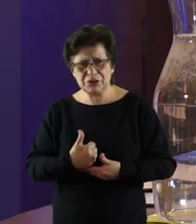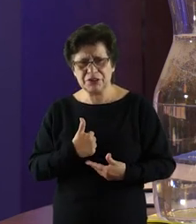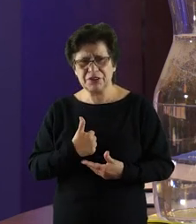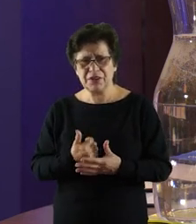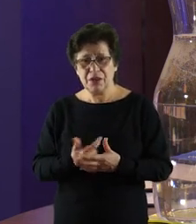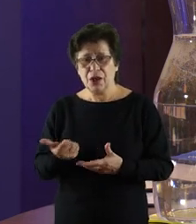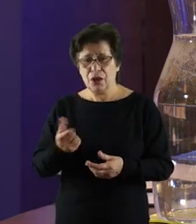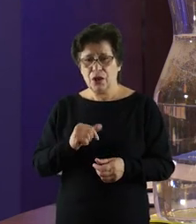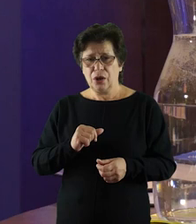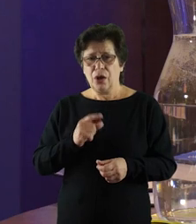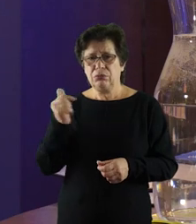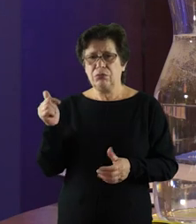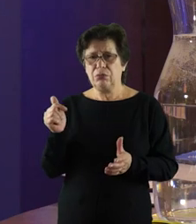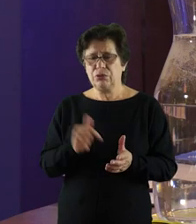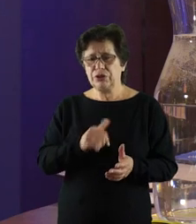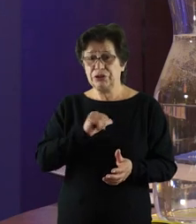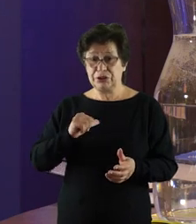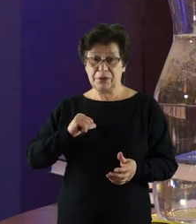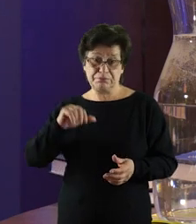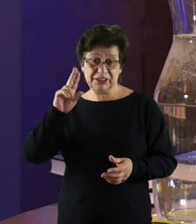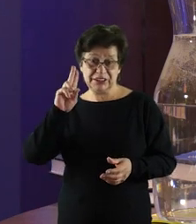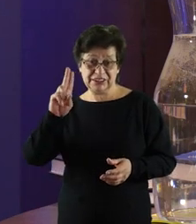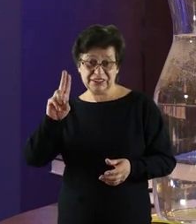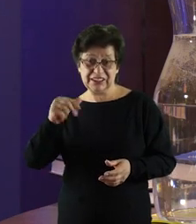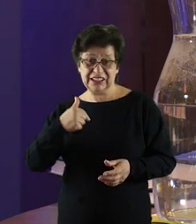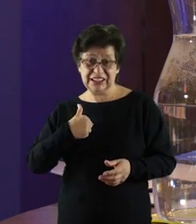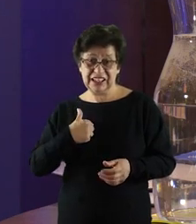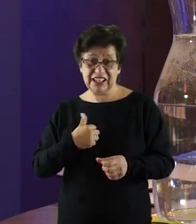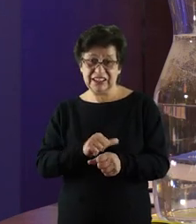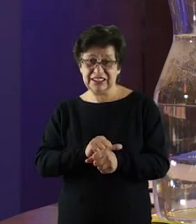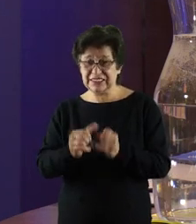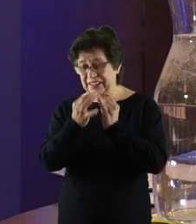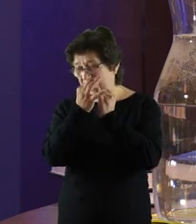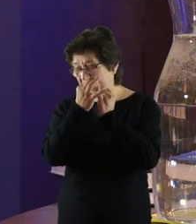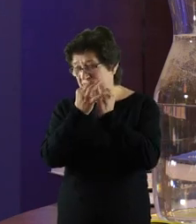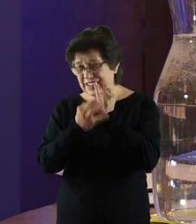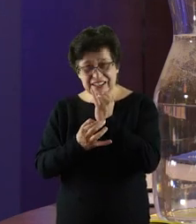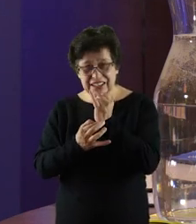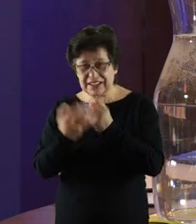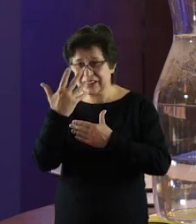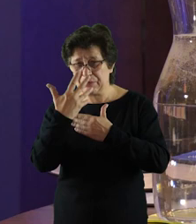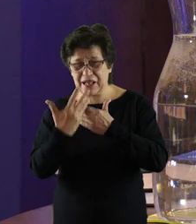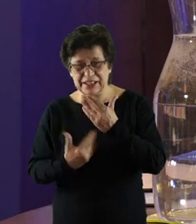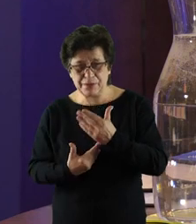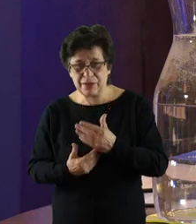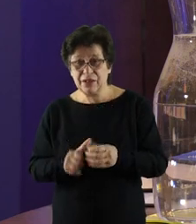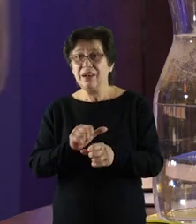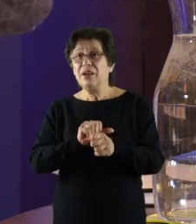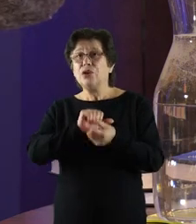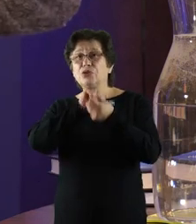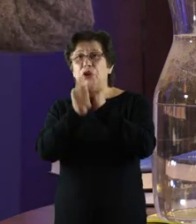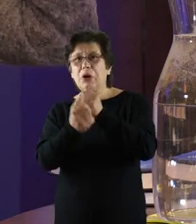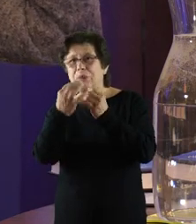wam do czegoś przyznać, zanim powiem, ile tych książek. Więc ja jestem cienias, generalnie jestem cienias z matmy. Są cieniasy z matmy na